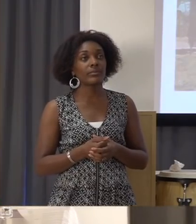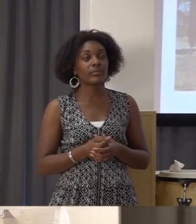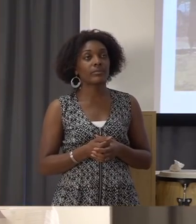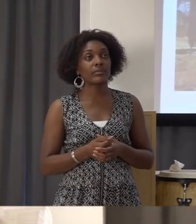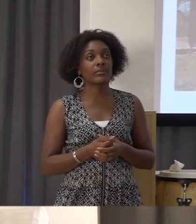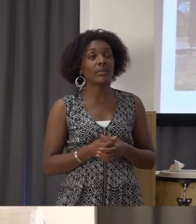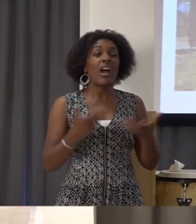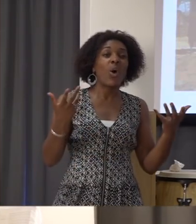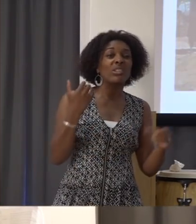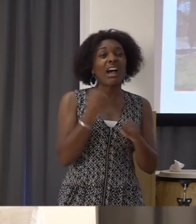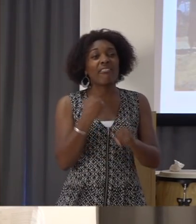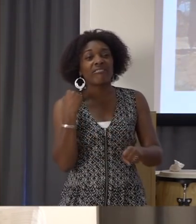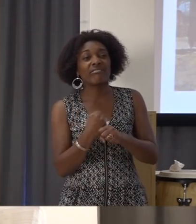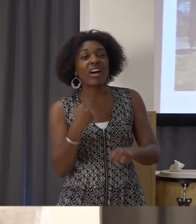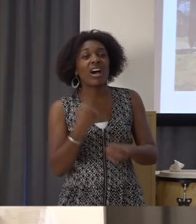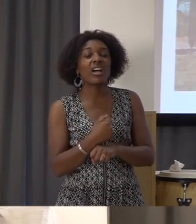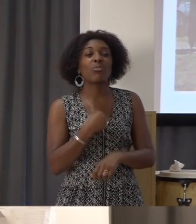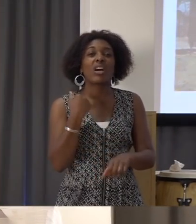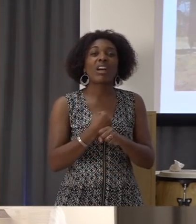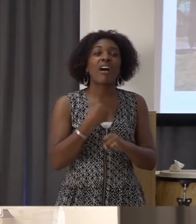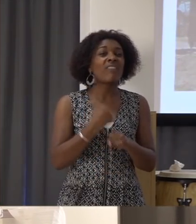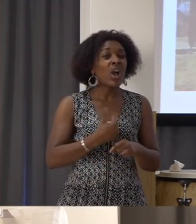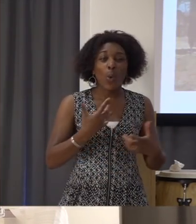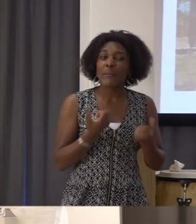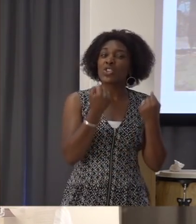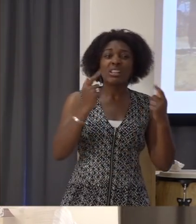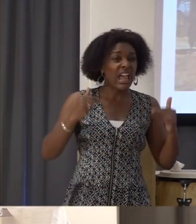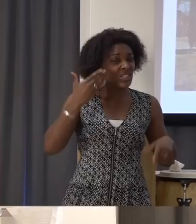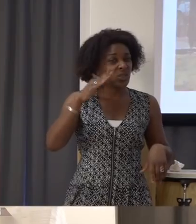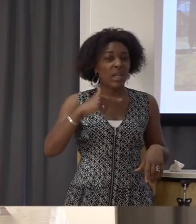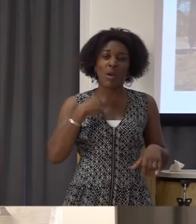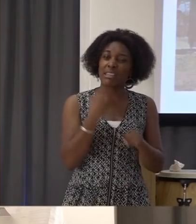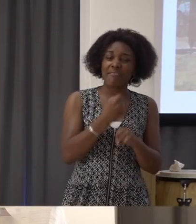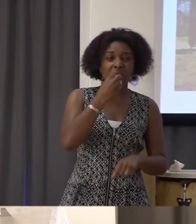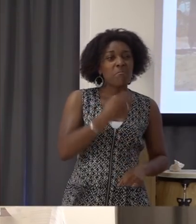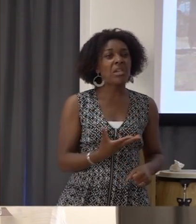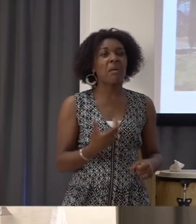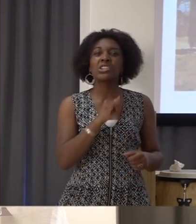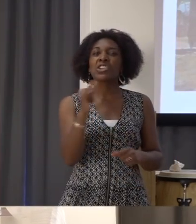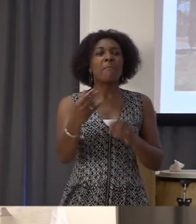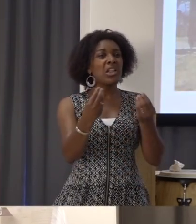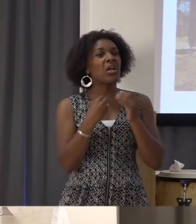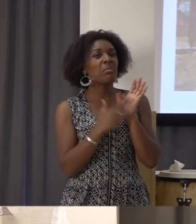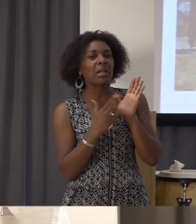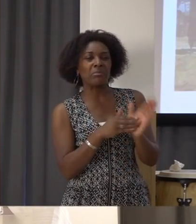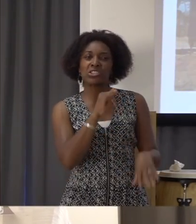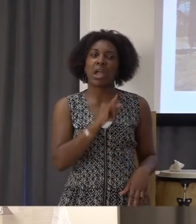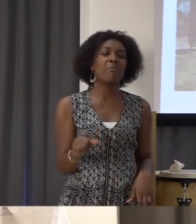au travail. Mes compétences ne sont pas reconnues. Mais malgré tout ce que je veux